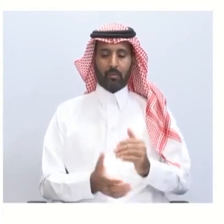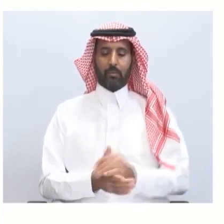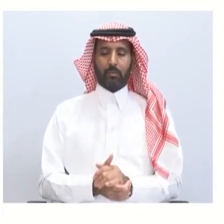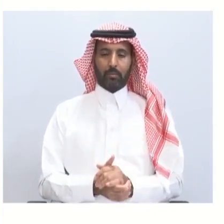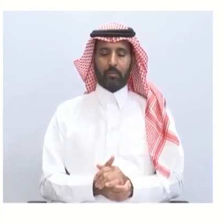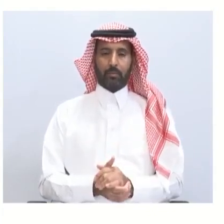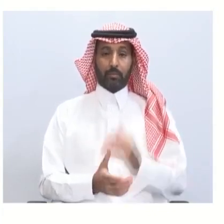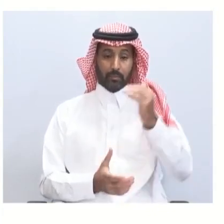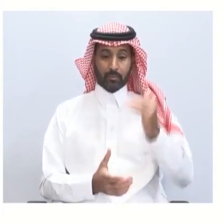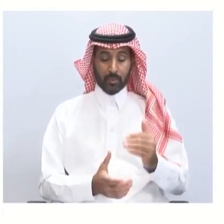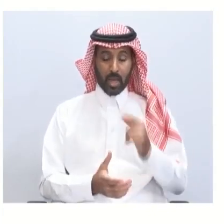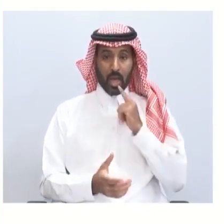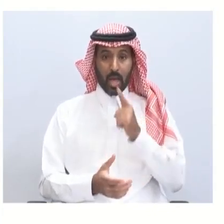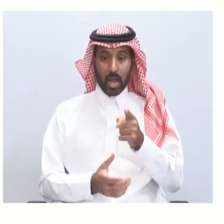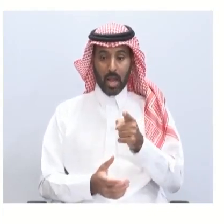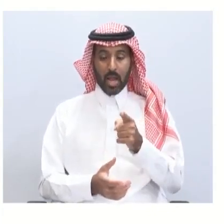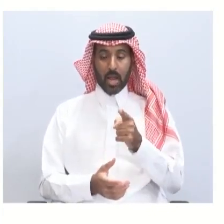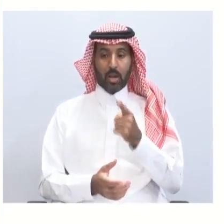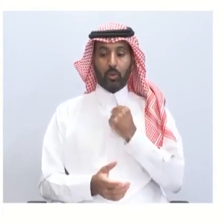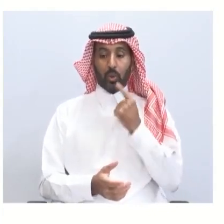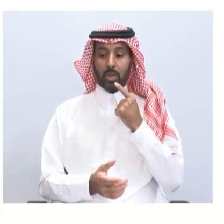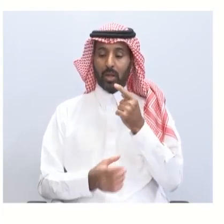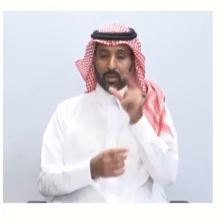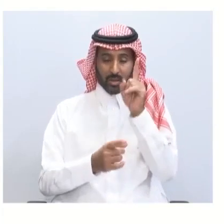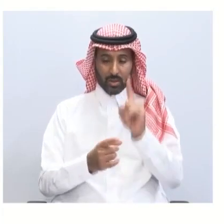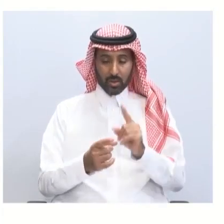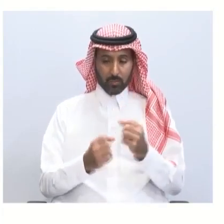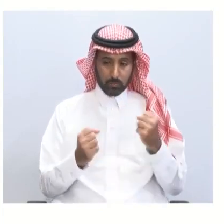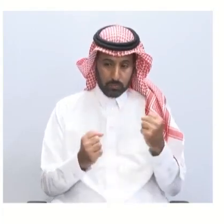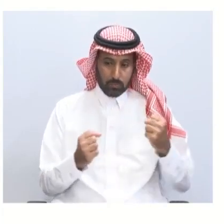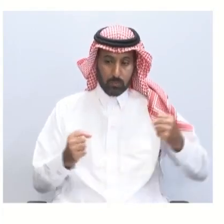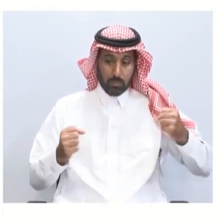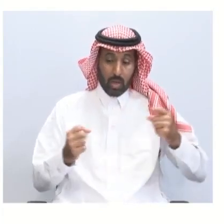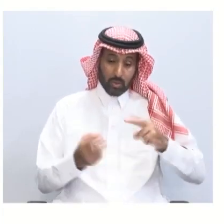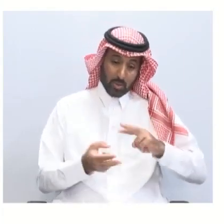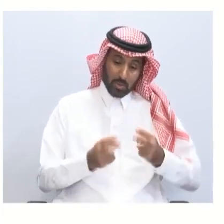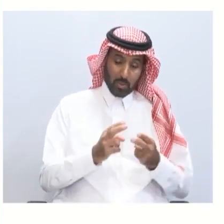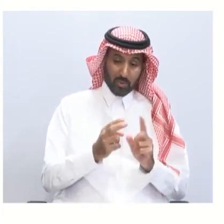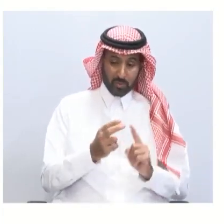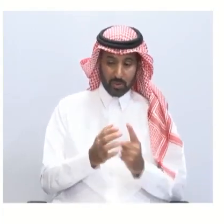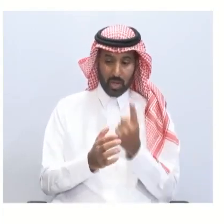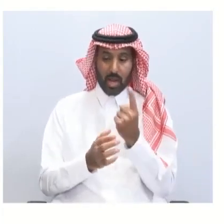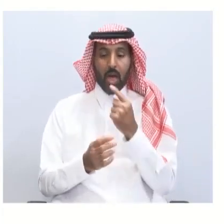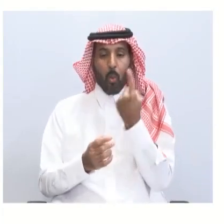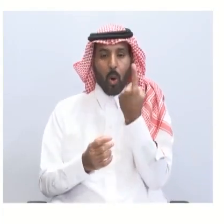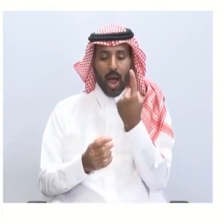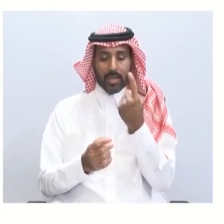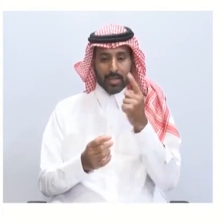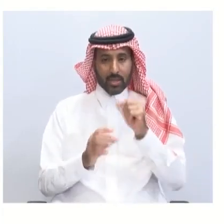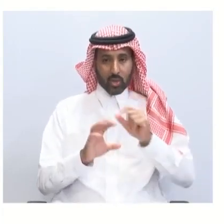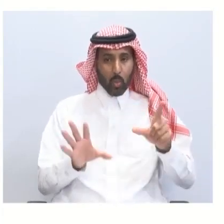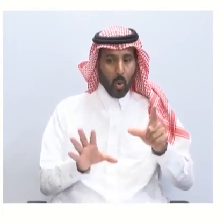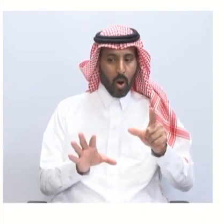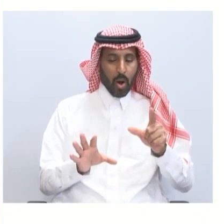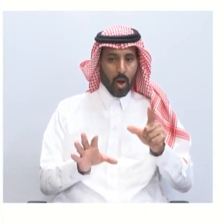الاعلان هل تريد ان تخفف من وزنك خلال اسبوع فقط اضغط واحصل على